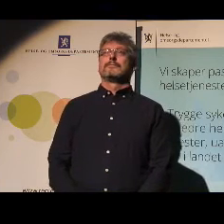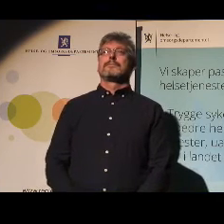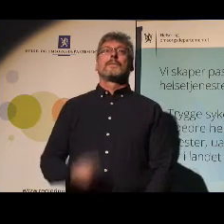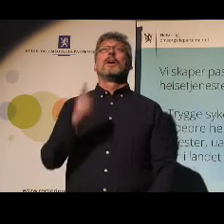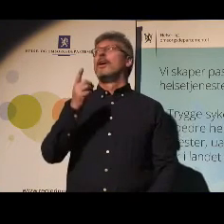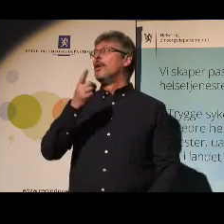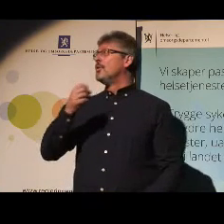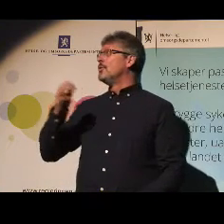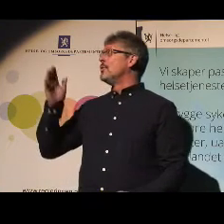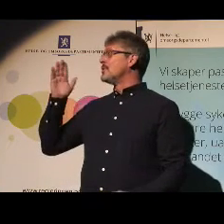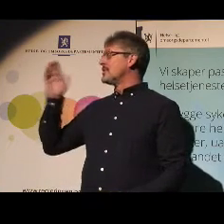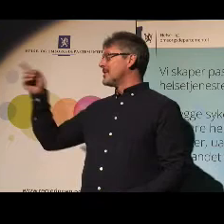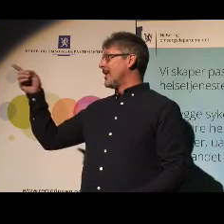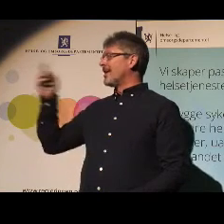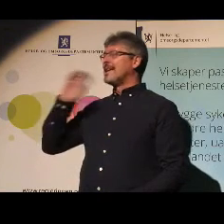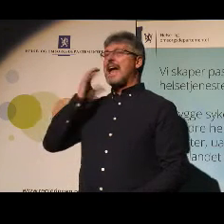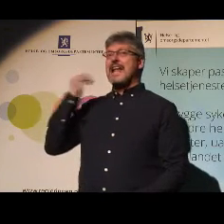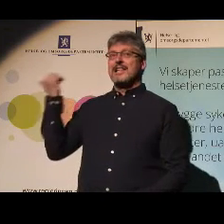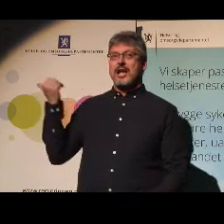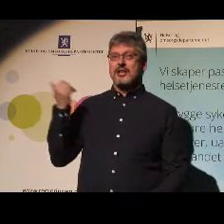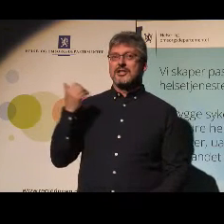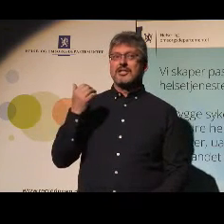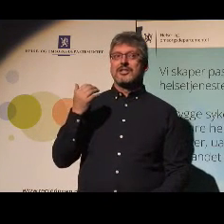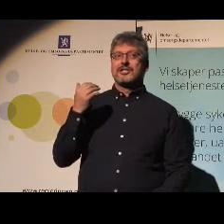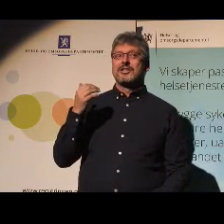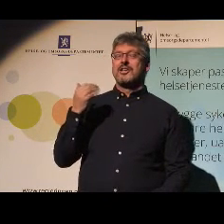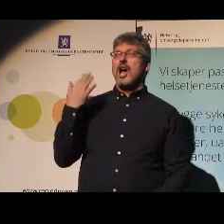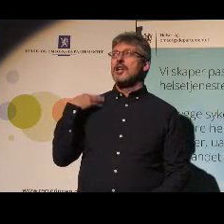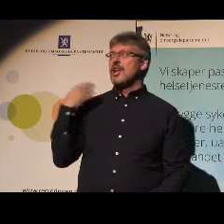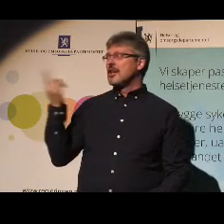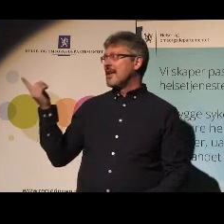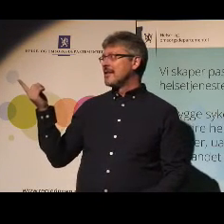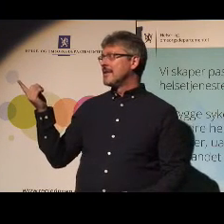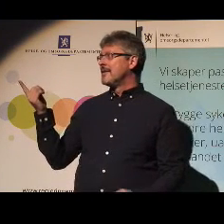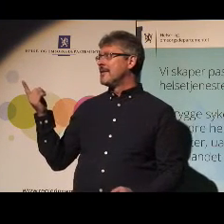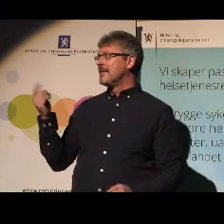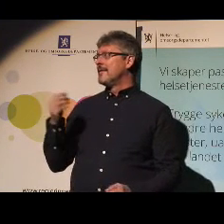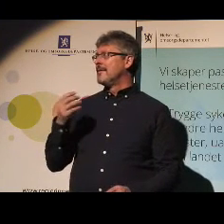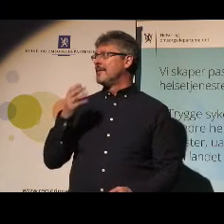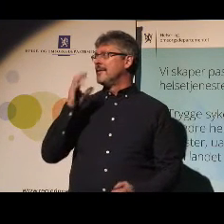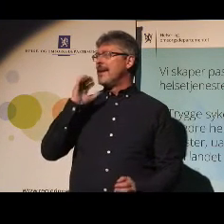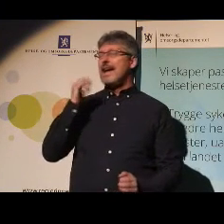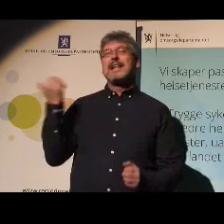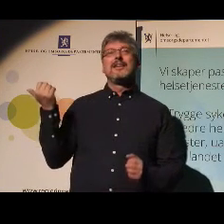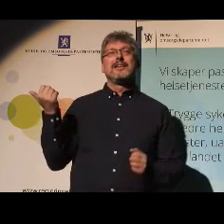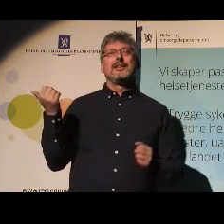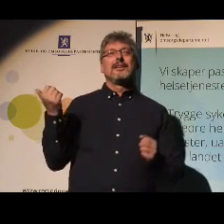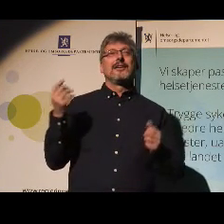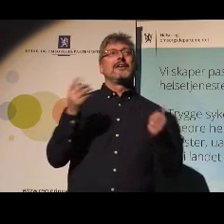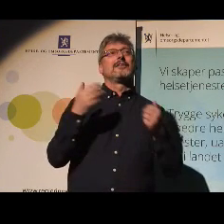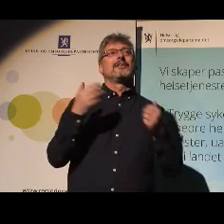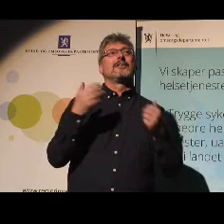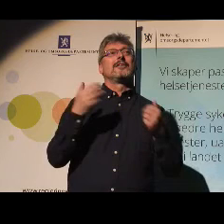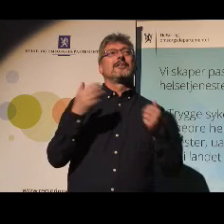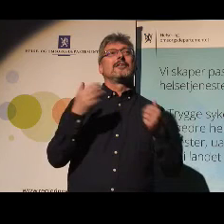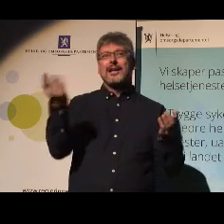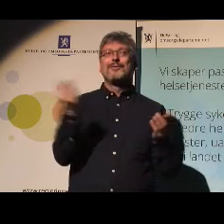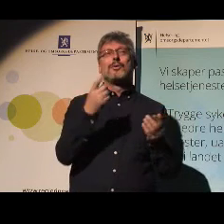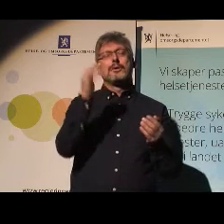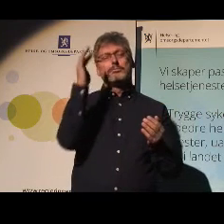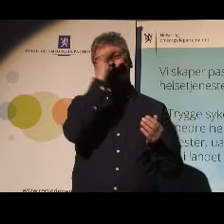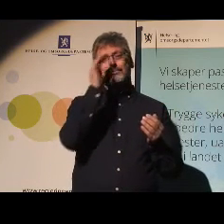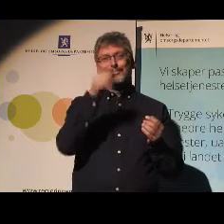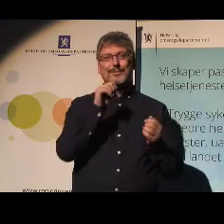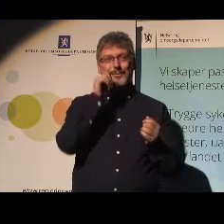Tusen takk til Elias Akselsen for å gi oss både noe å tenke på her på morgenen, og for å